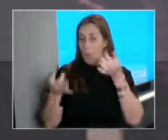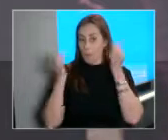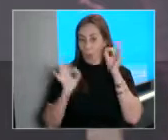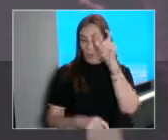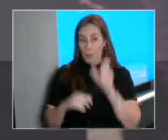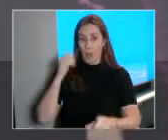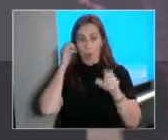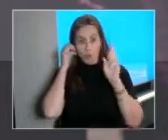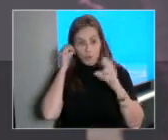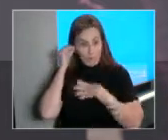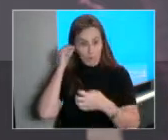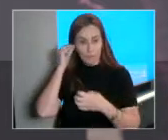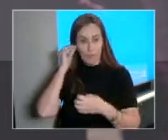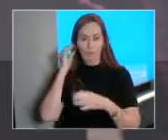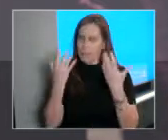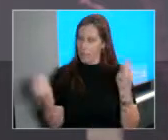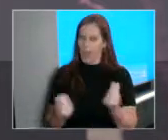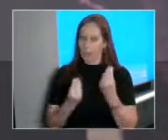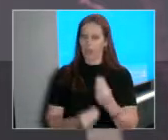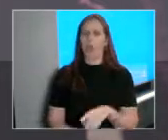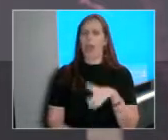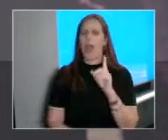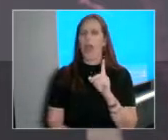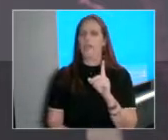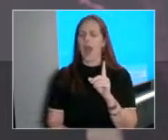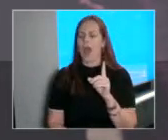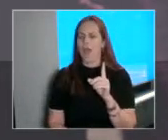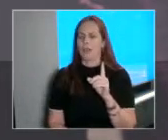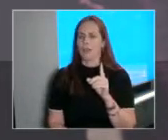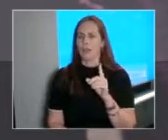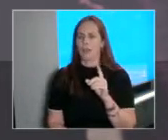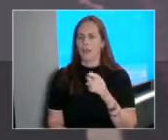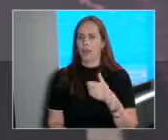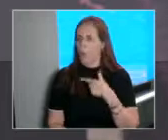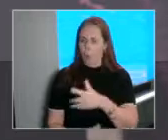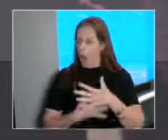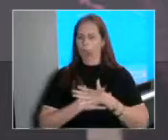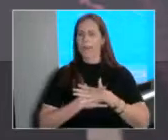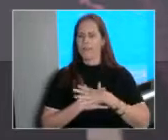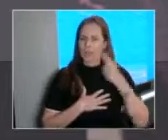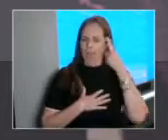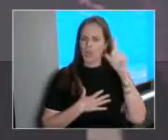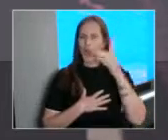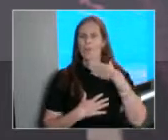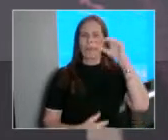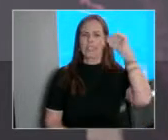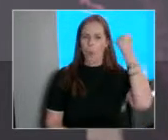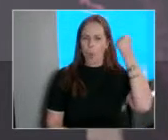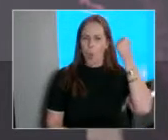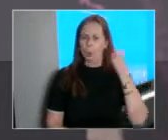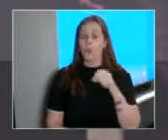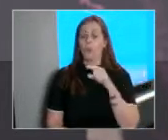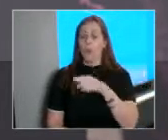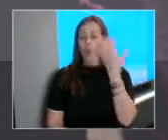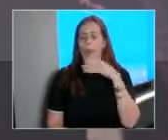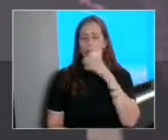בו, כמה דברים, אבל מעבר אתה יודע, התאהבות שלו ברעיון וציונות וכן הלאה, הוא